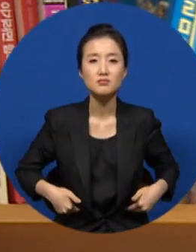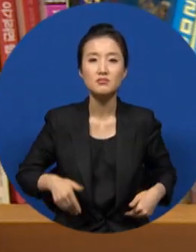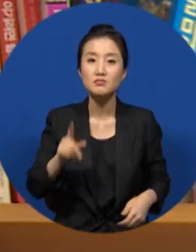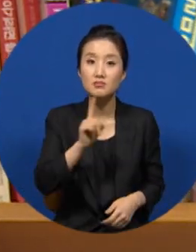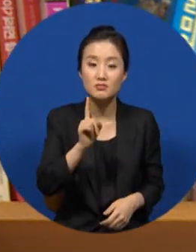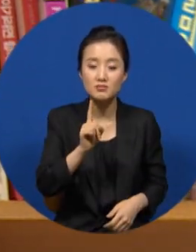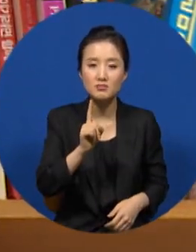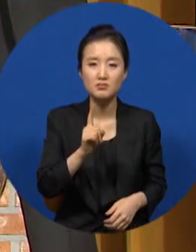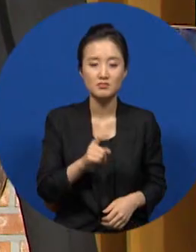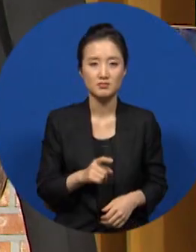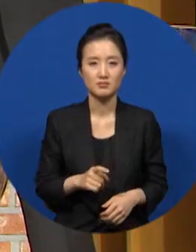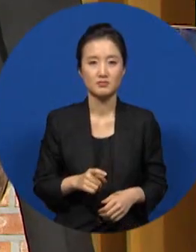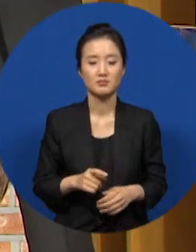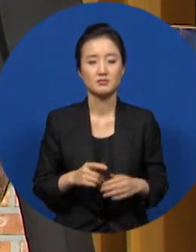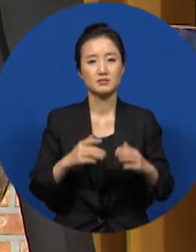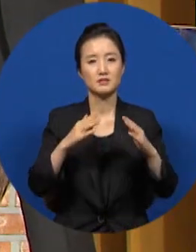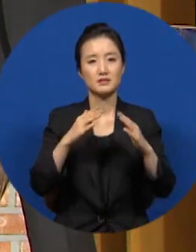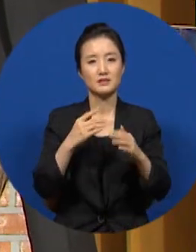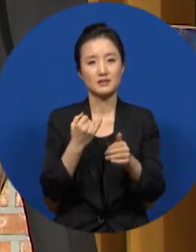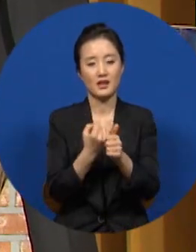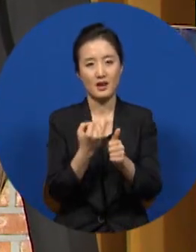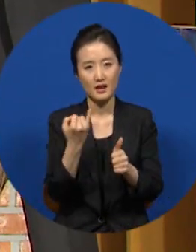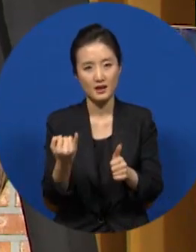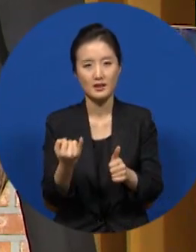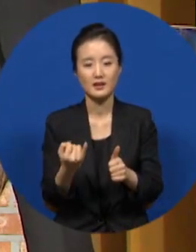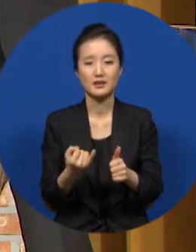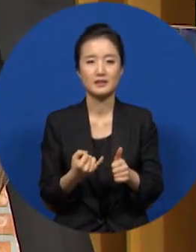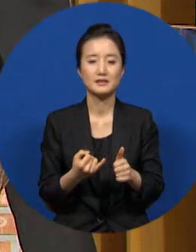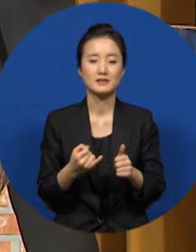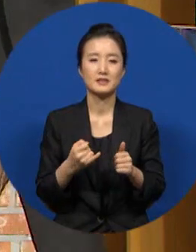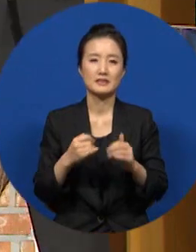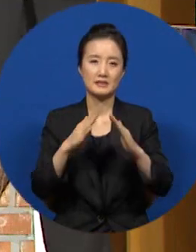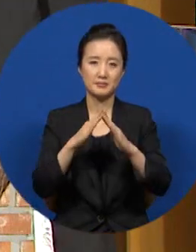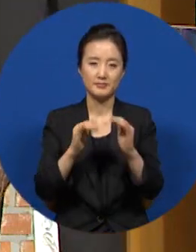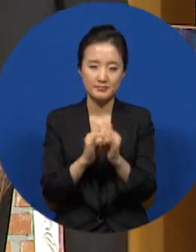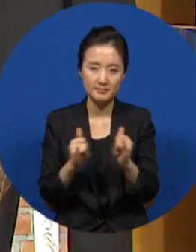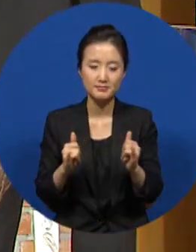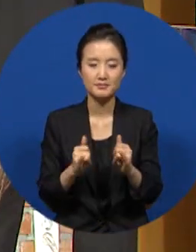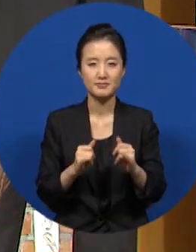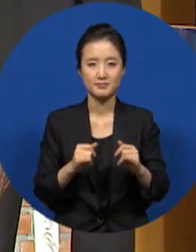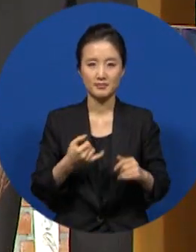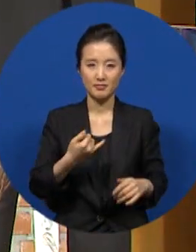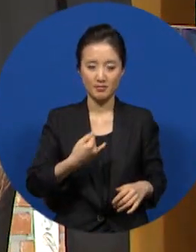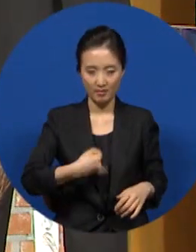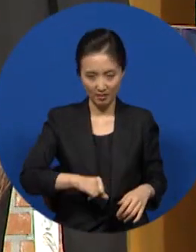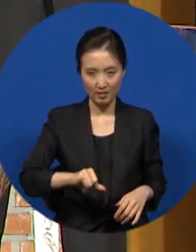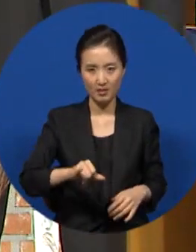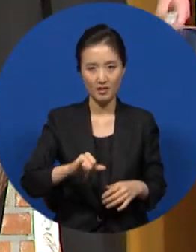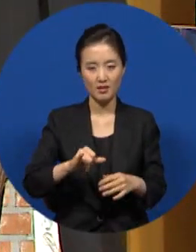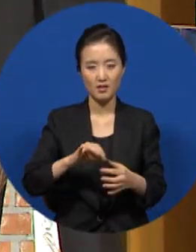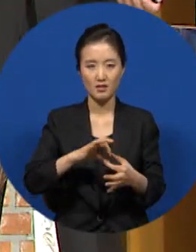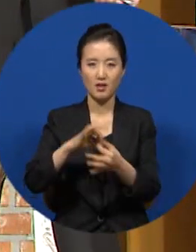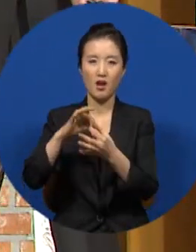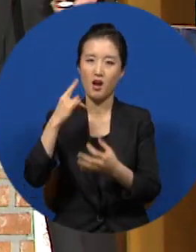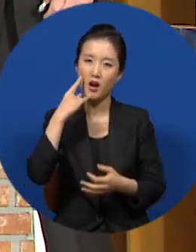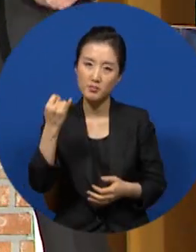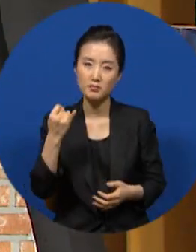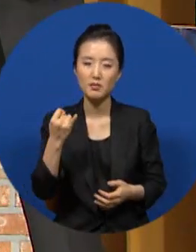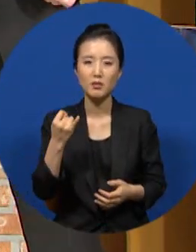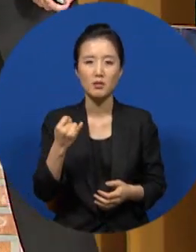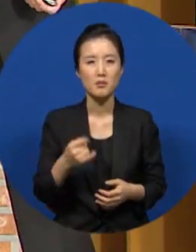아내, 집사람, 와이프, 애 엄마 뭐 이렇게 얘기를 하는데 여자분들 좀 달라요. 뭐가 필요하냐면 돈이 있어야